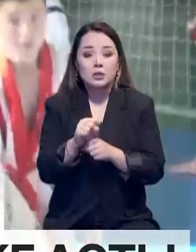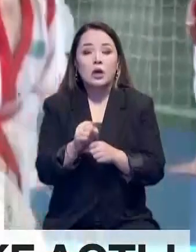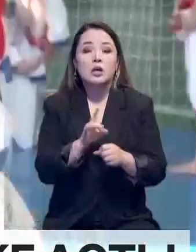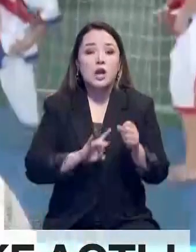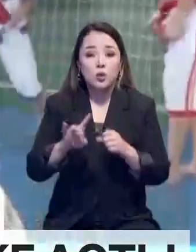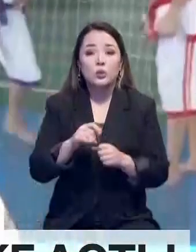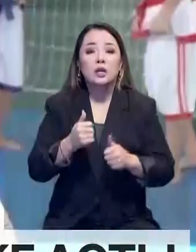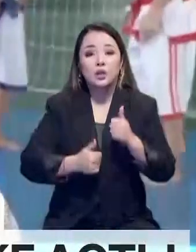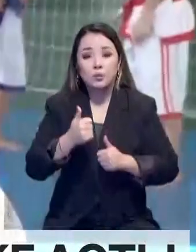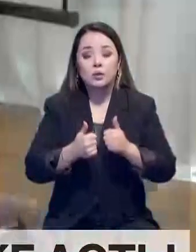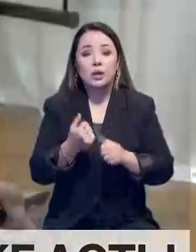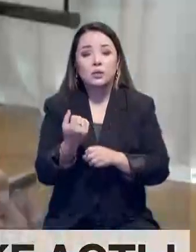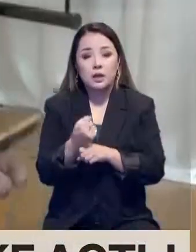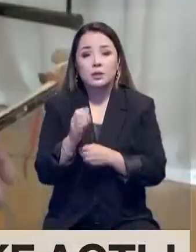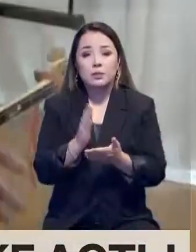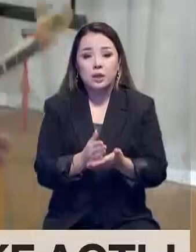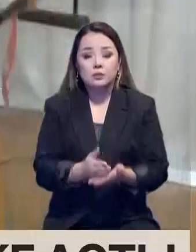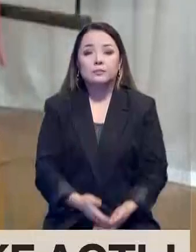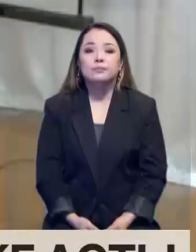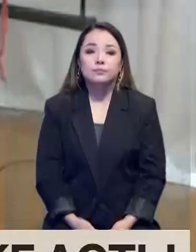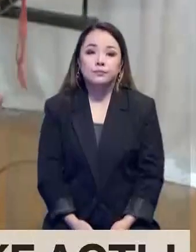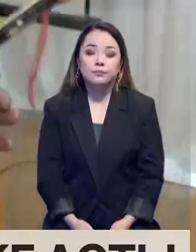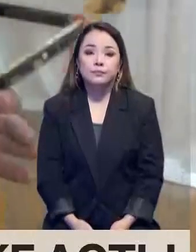район чемпионаттарын жеңдім.